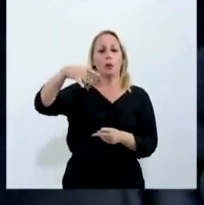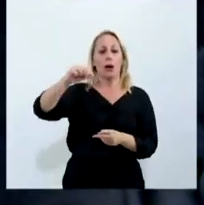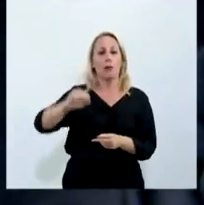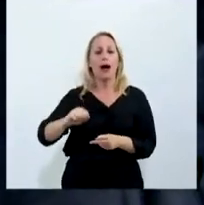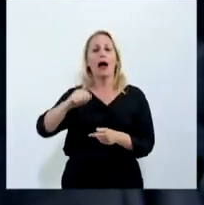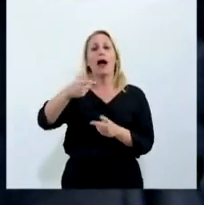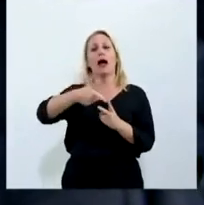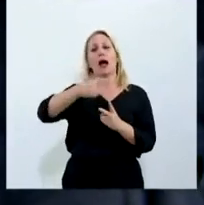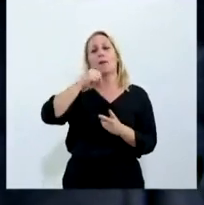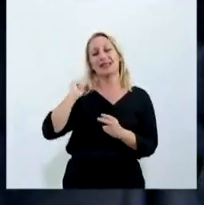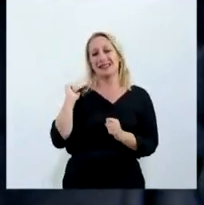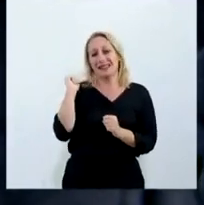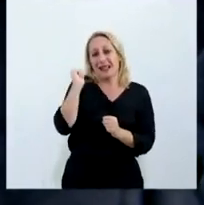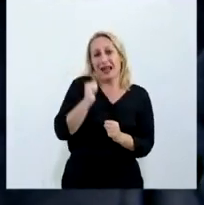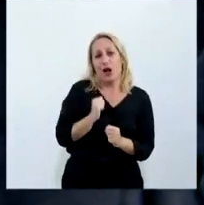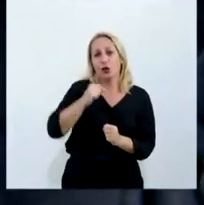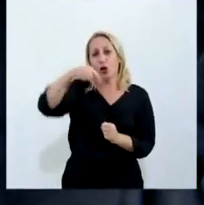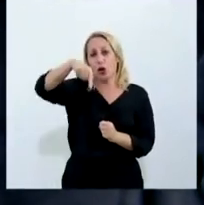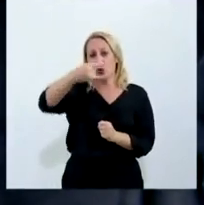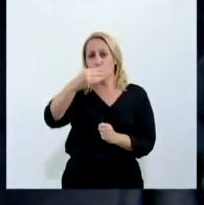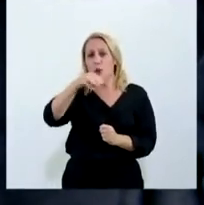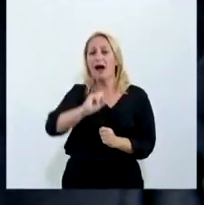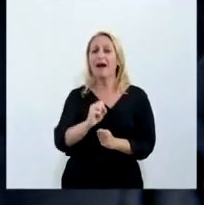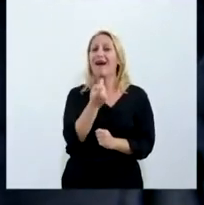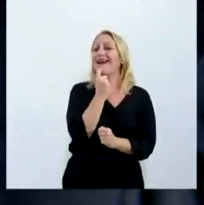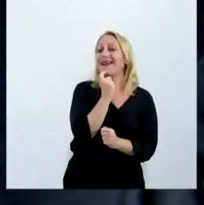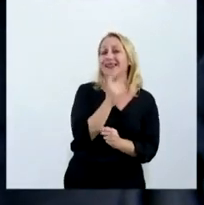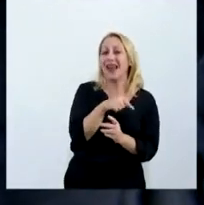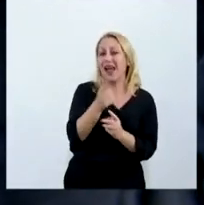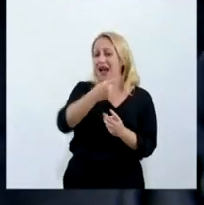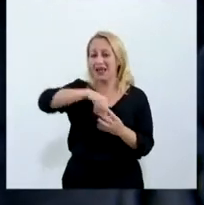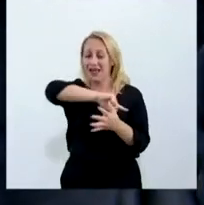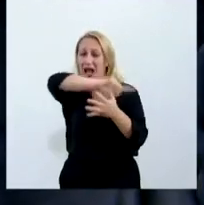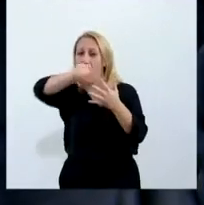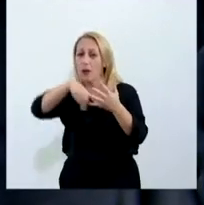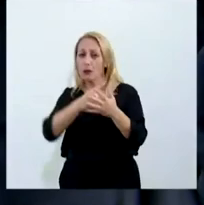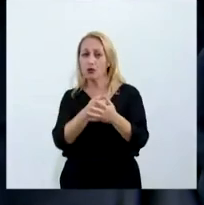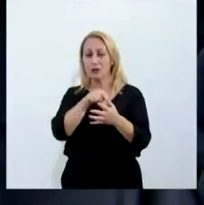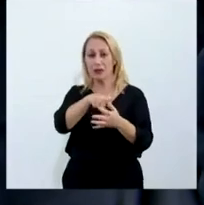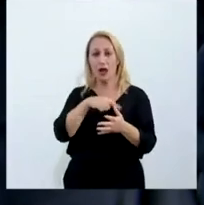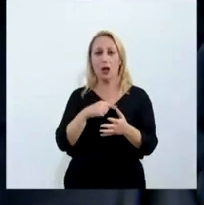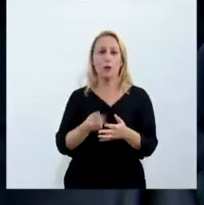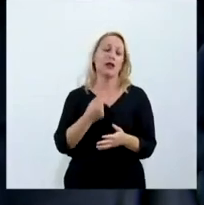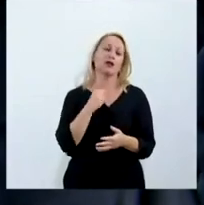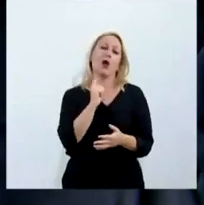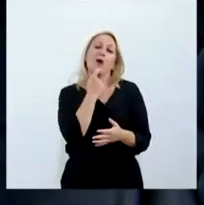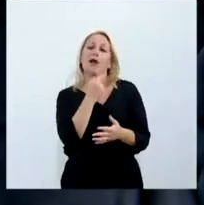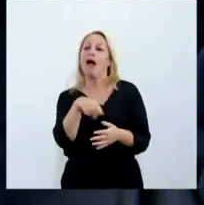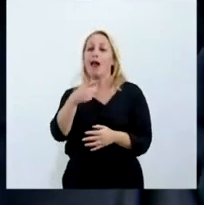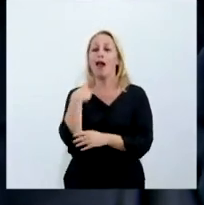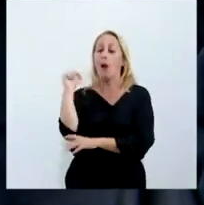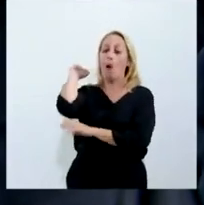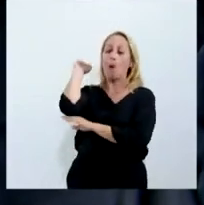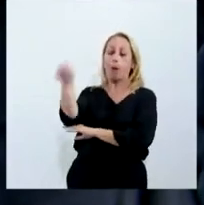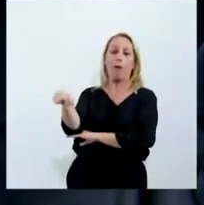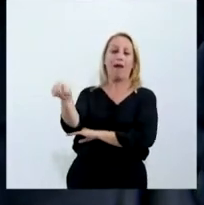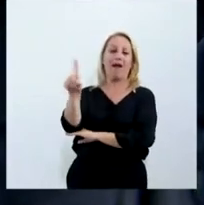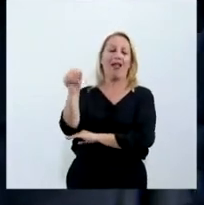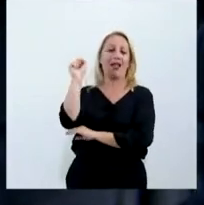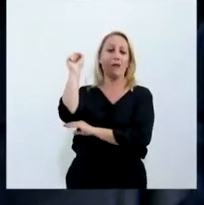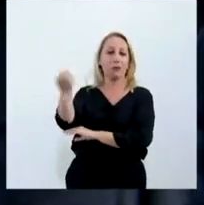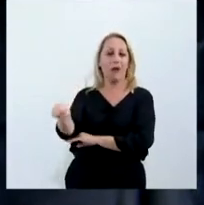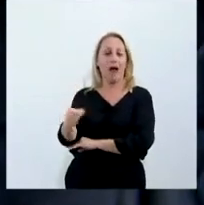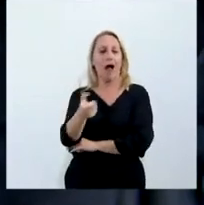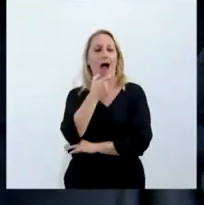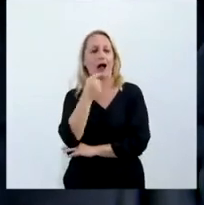Ευκλήδη Τσακαλώτο, τον Στέφανο Τζουμάκα ή τον Στέφανο Κασελάκη, ο οποίος δηλώνει ότι μπορεί να σας κερδίσει, μιλά καλύτερα αγγλικά από εσάς, ξέρει καλύτερα